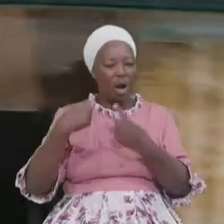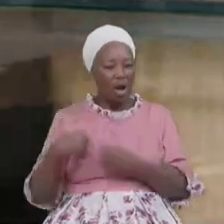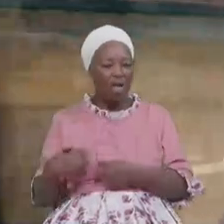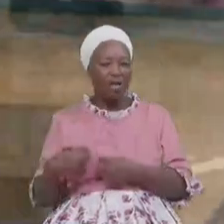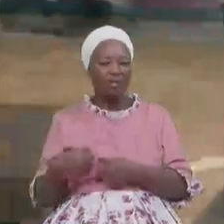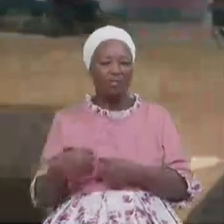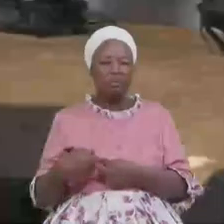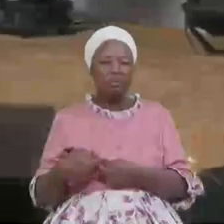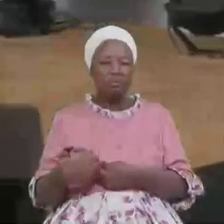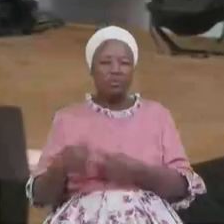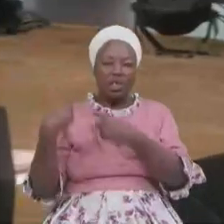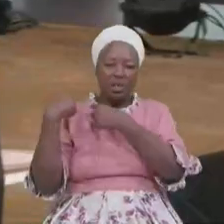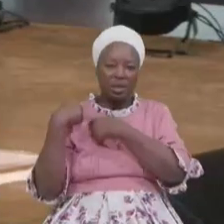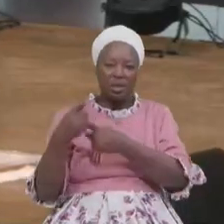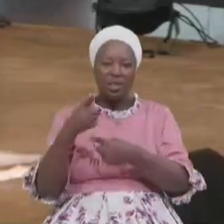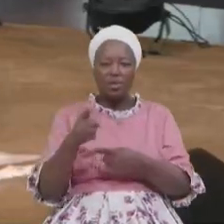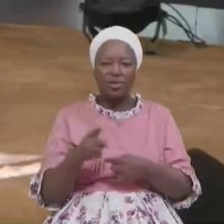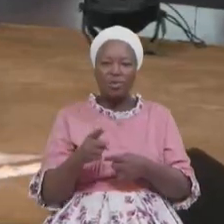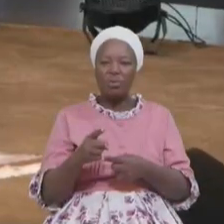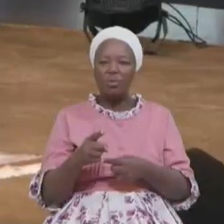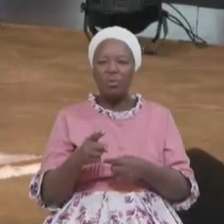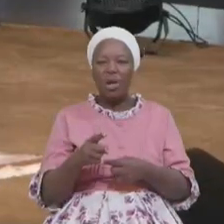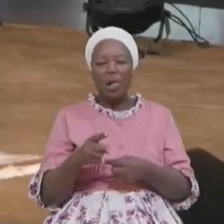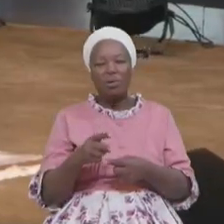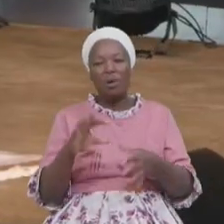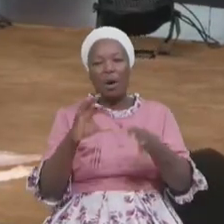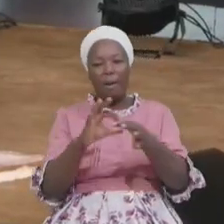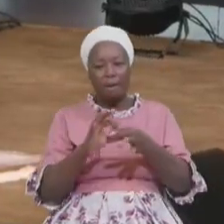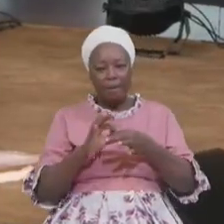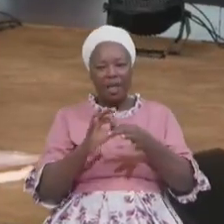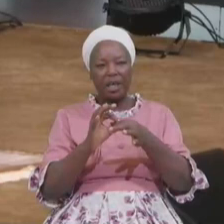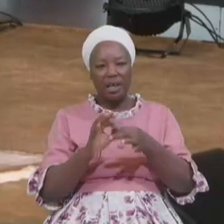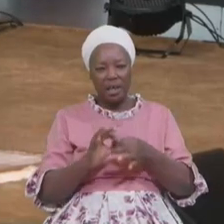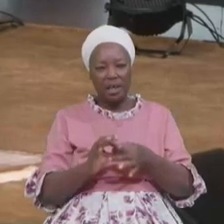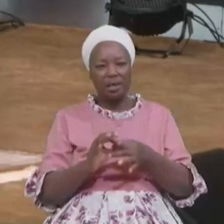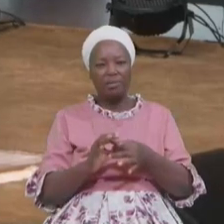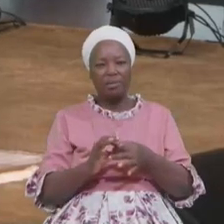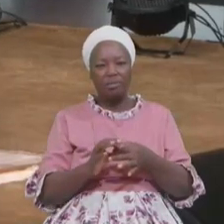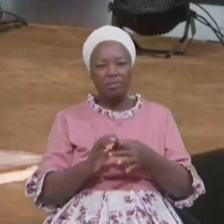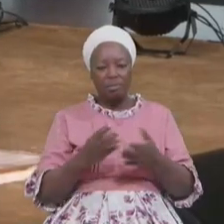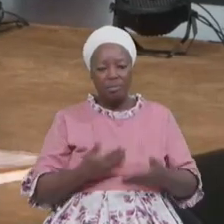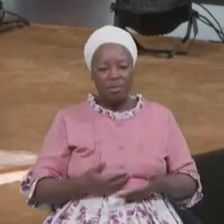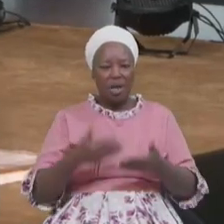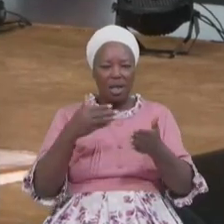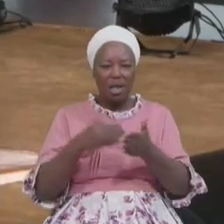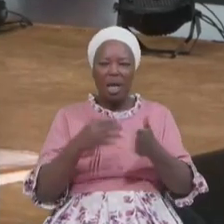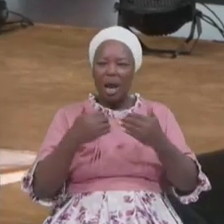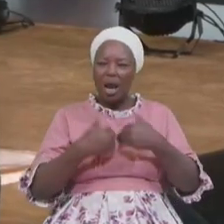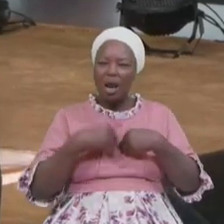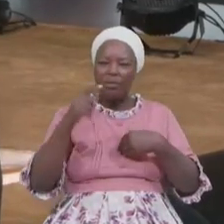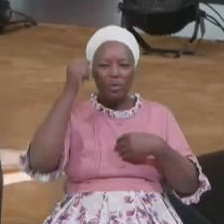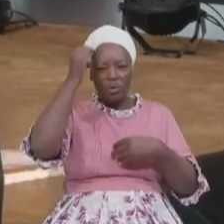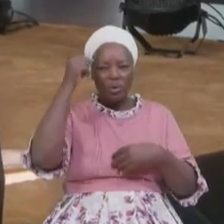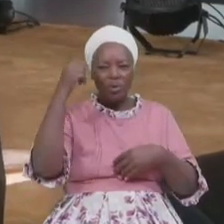Depuis que tu es né de nouveau, est-ce que tu as jamais pensé à ce que Dieu voulait